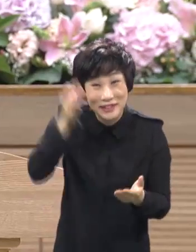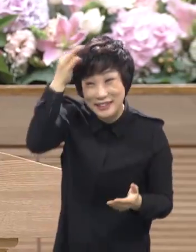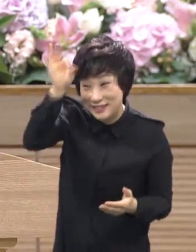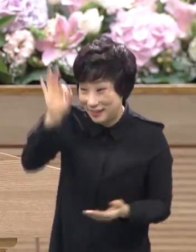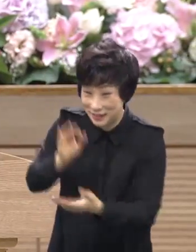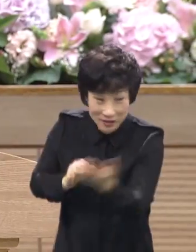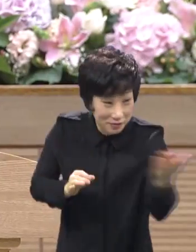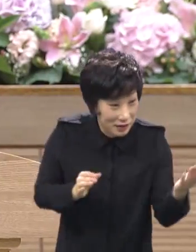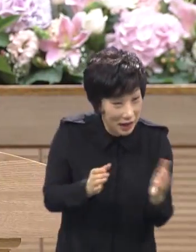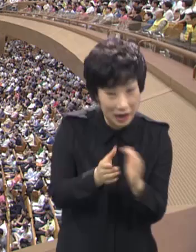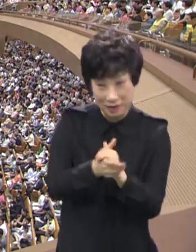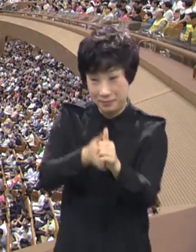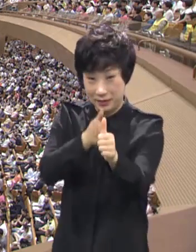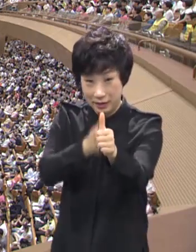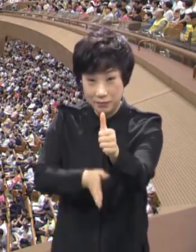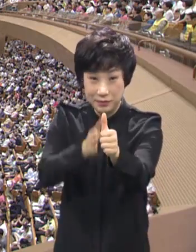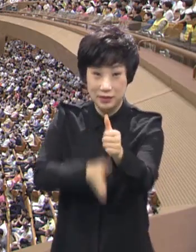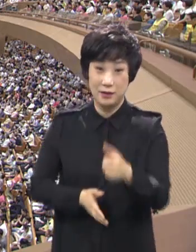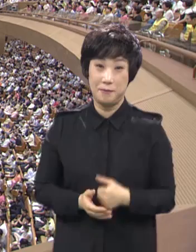인정하시면 아멘합시다.